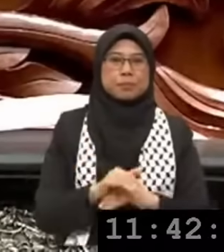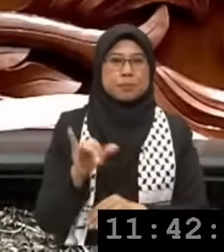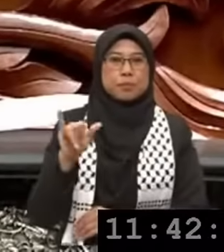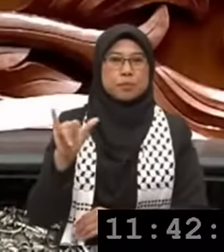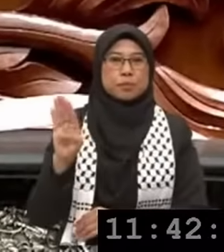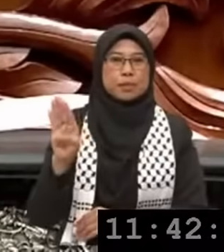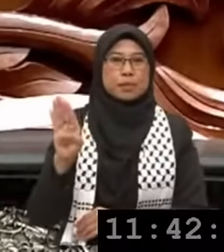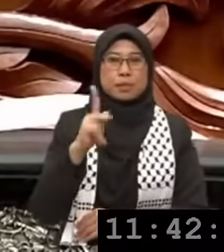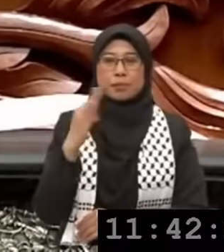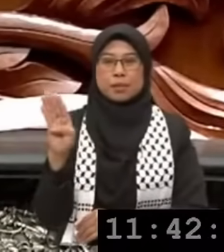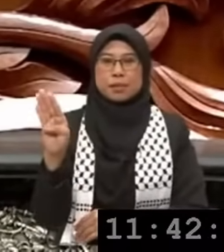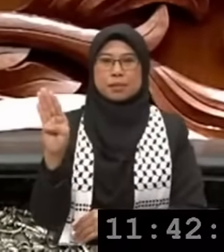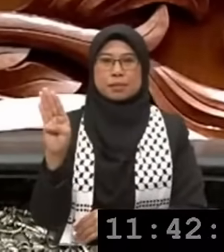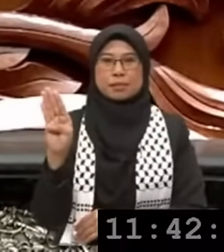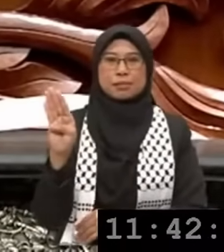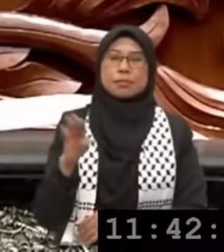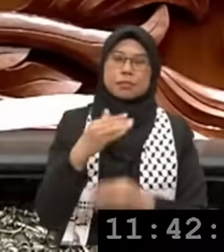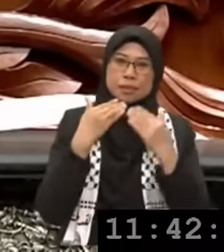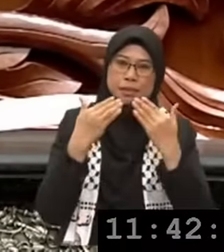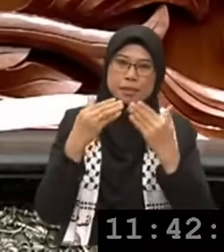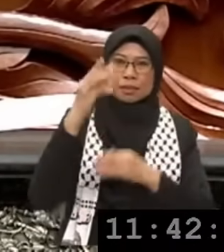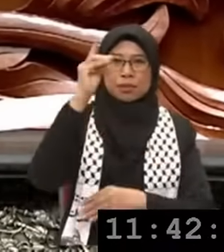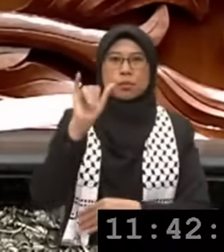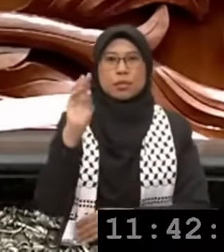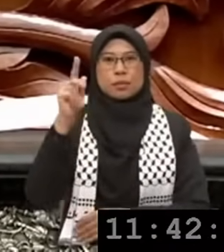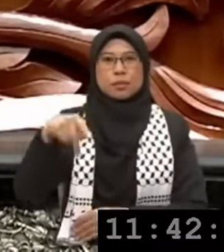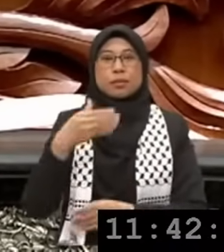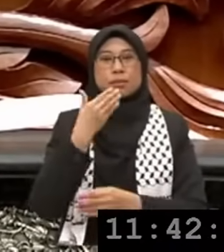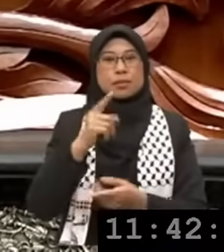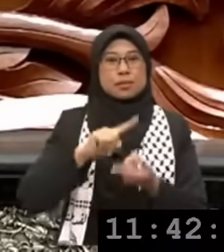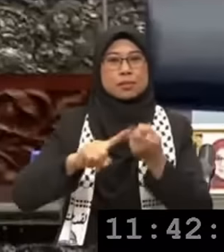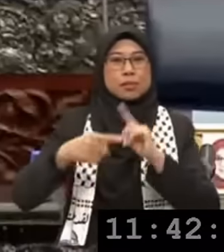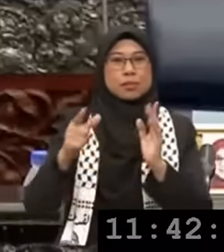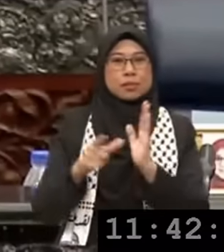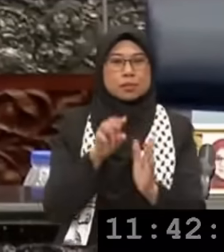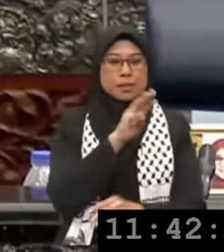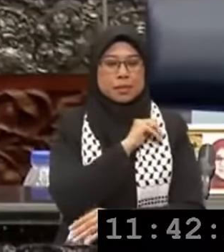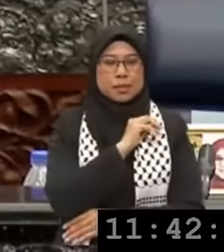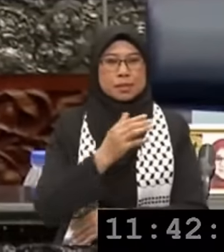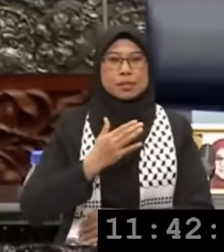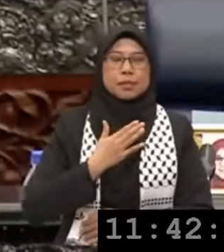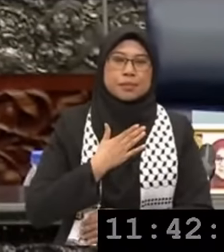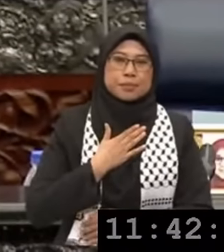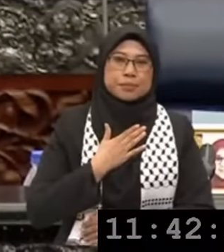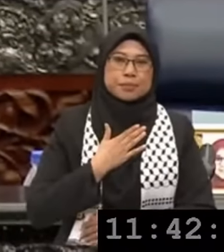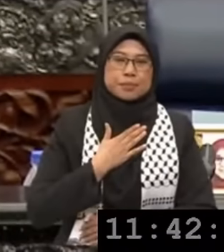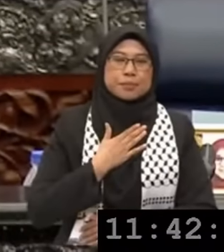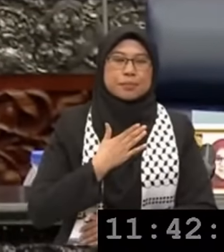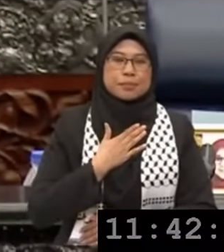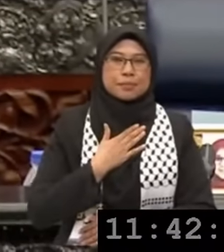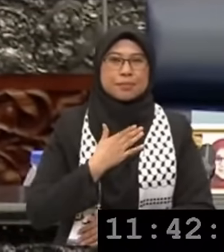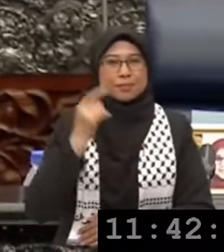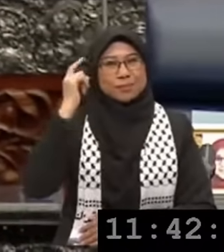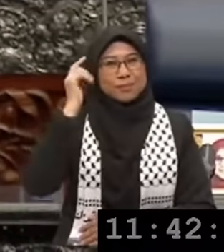hormat k baru terima kasih datou yang di-pertua Terima Kasih Sahabat saya timbalan menteri saya mengandaikan